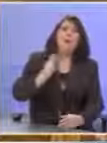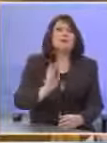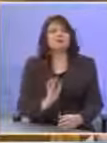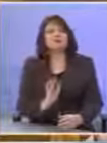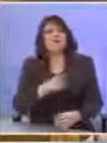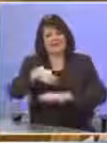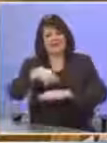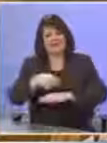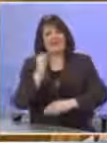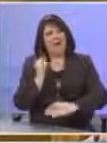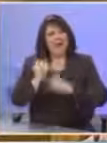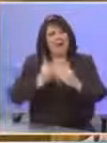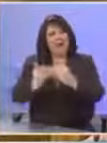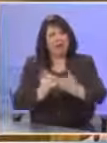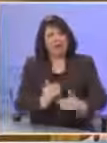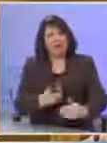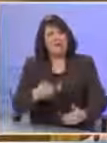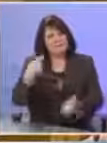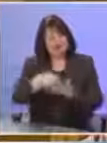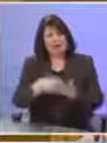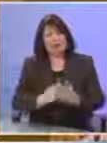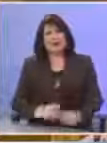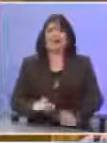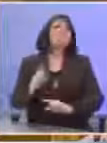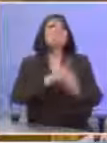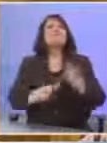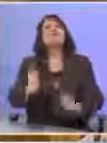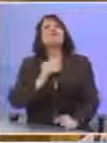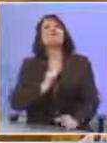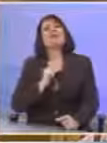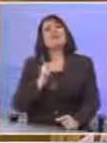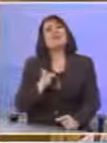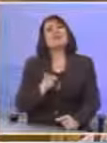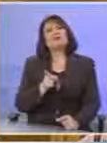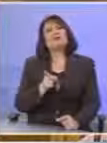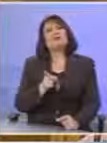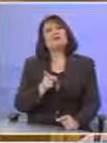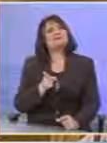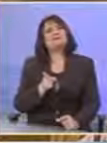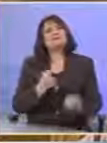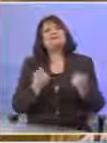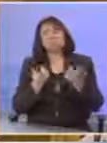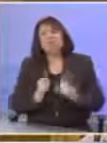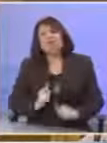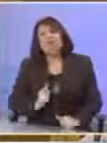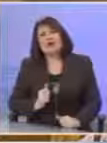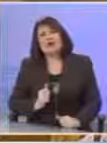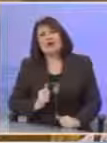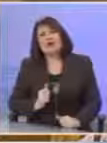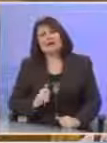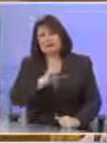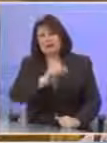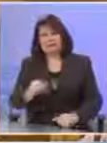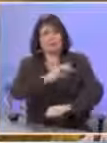στα σημερινά ελληνικά δικαστήρια? Ποιος κλάδος του ιδιωτικού τομέα προσεγγίζει έστω και στο ελάχιστο αυτά τα πλεονεκτήματα του δημοσίου